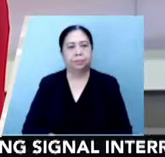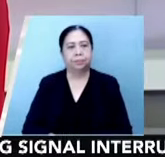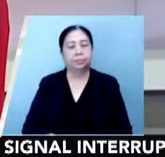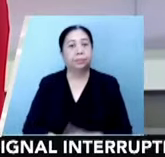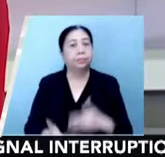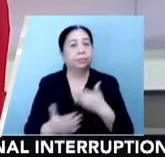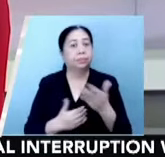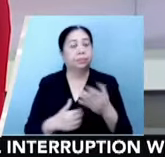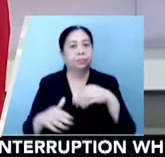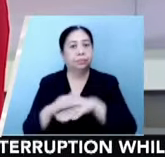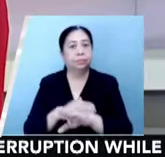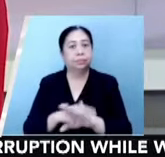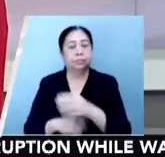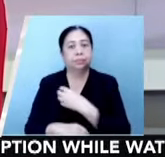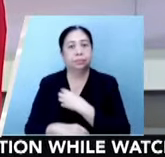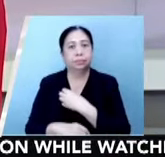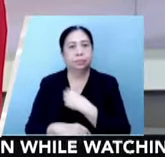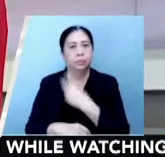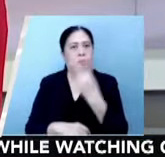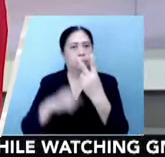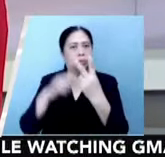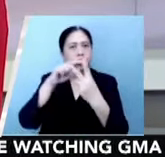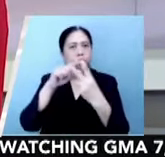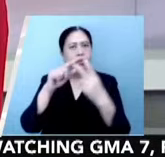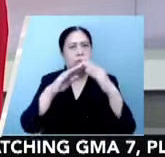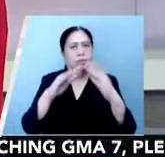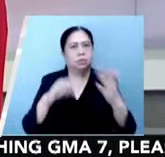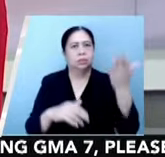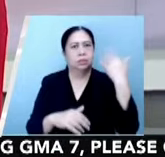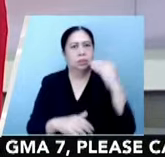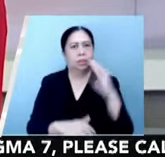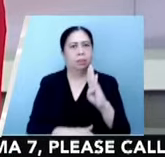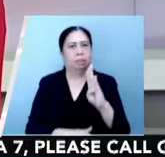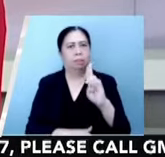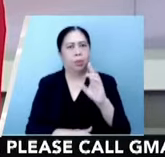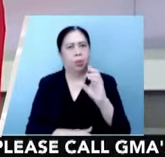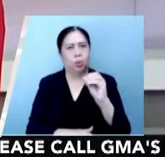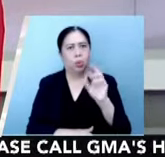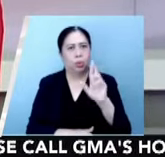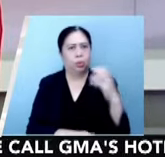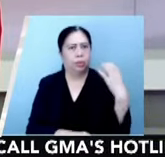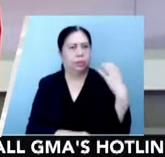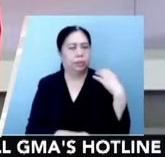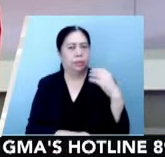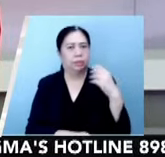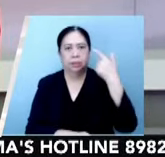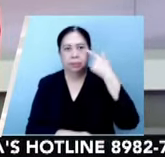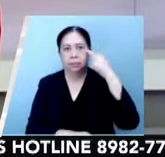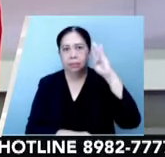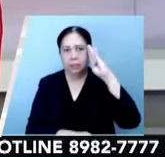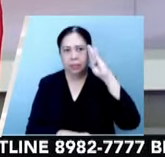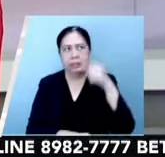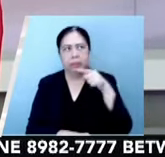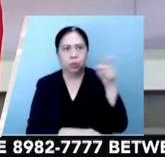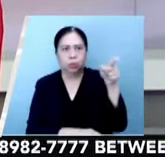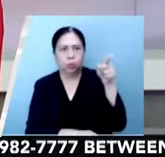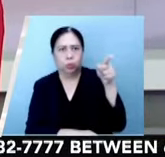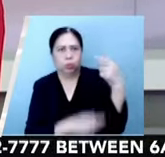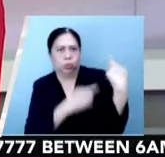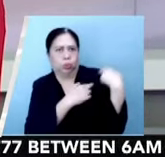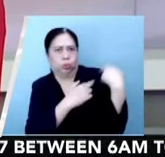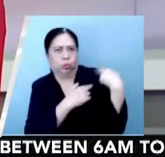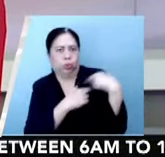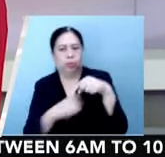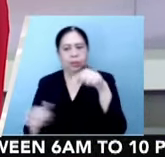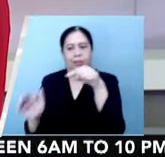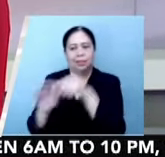Sinalakay ng mga otoridad ang dalawang bahay ni dating Bucor Chief Gerald Bantag na itinuturong mastermind sa pagpatay sa